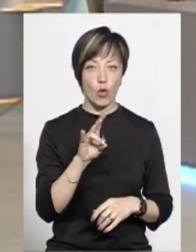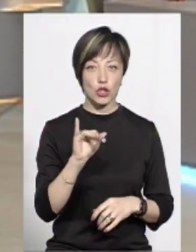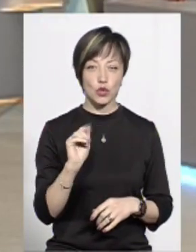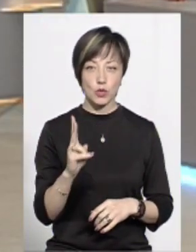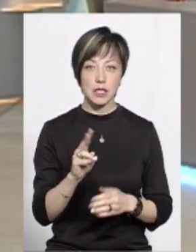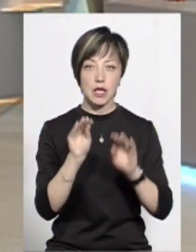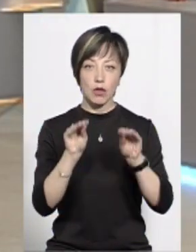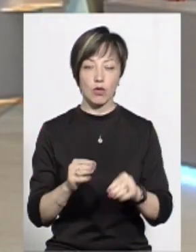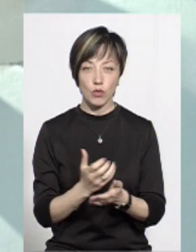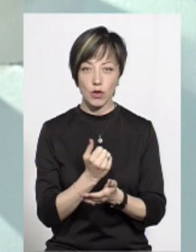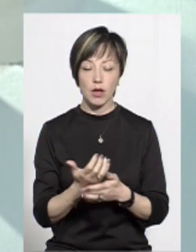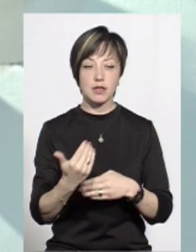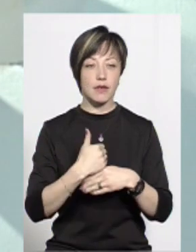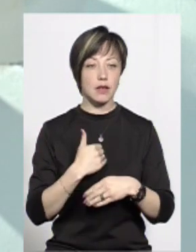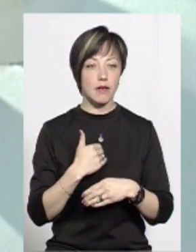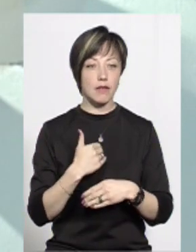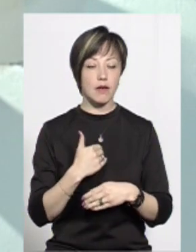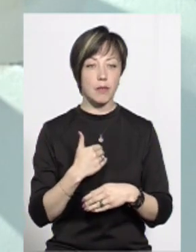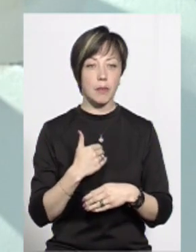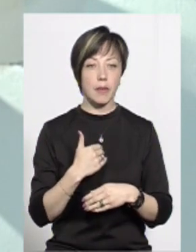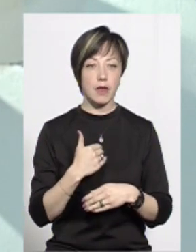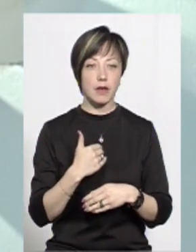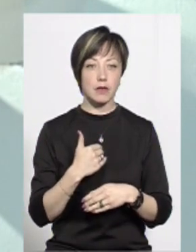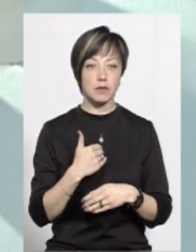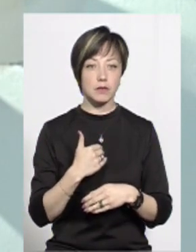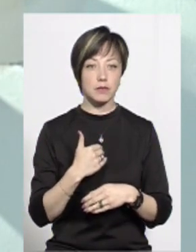яка задекларувала доходи. До нас завітав фронтмен